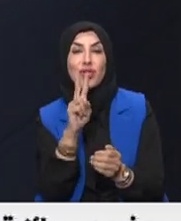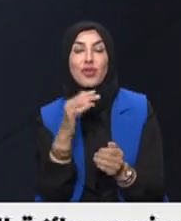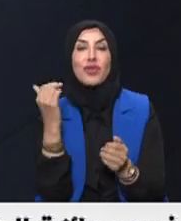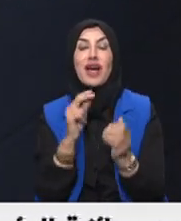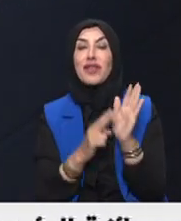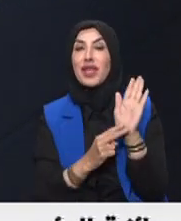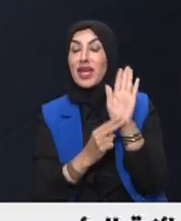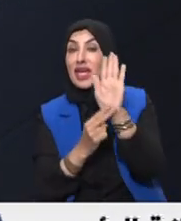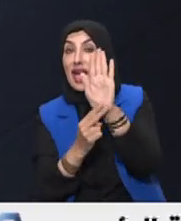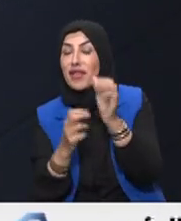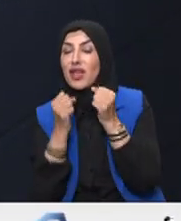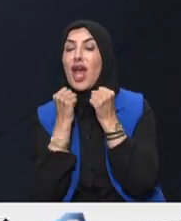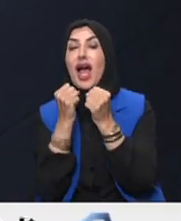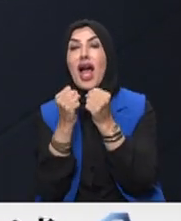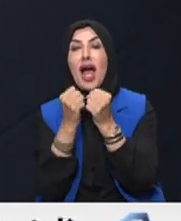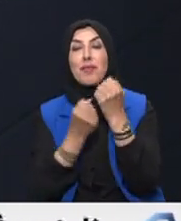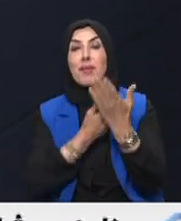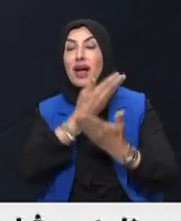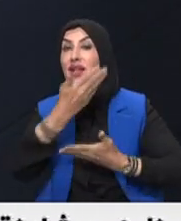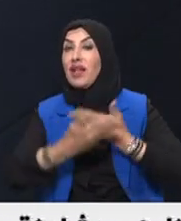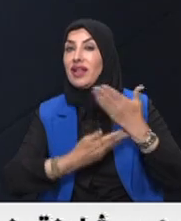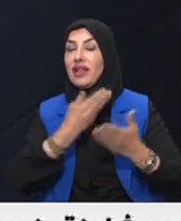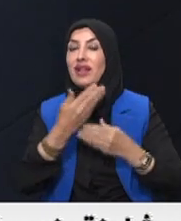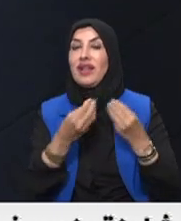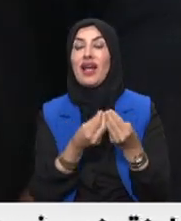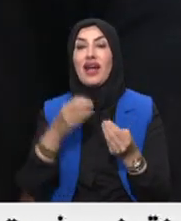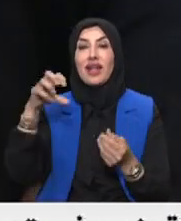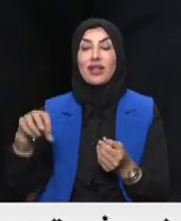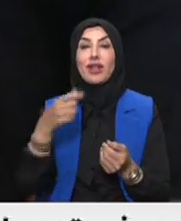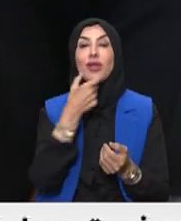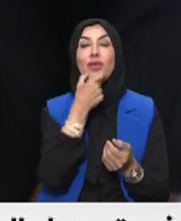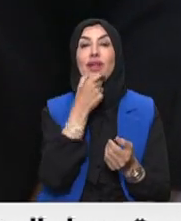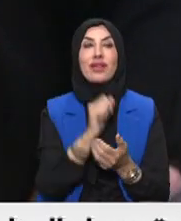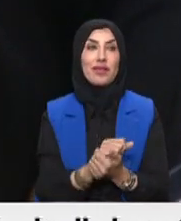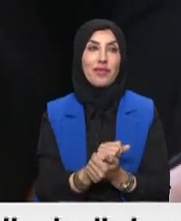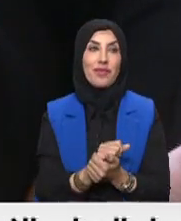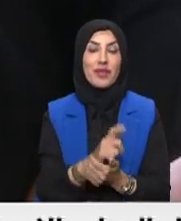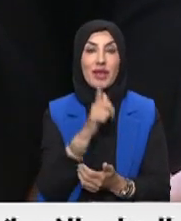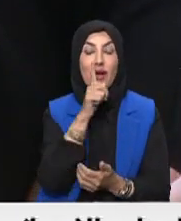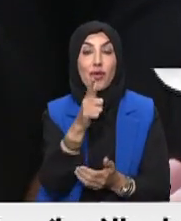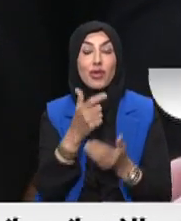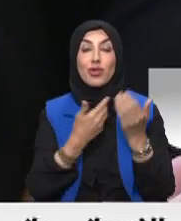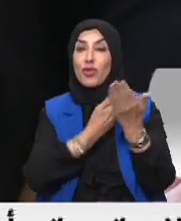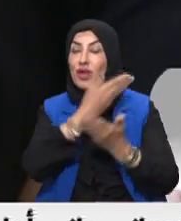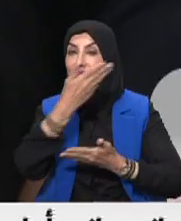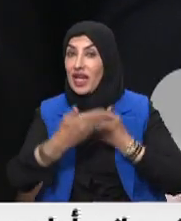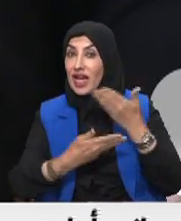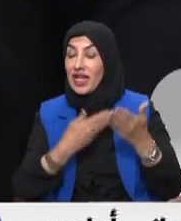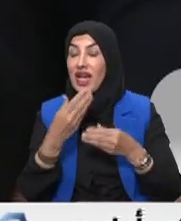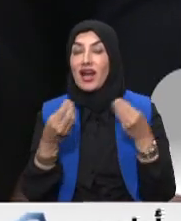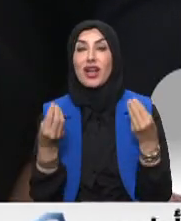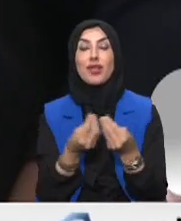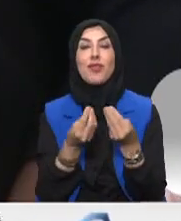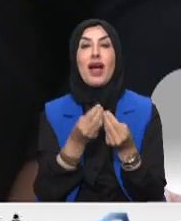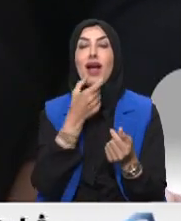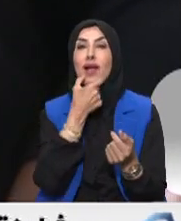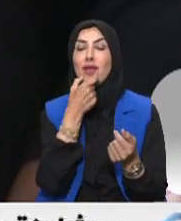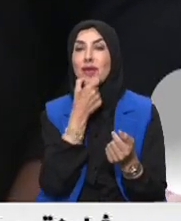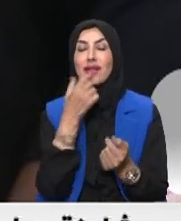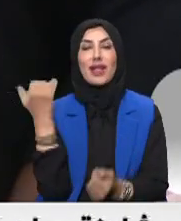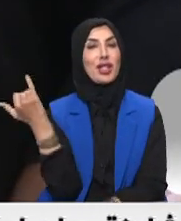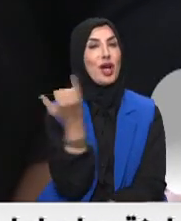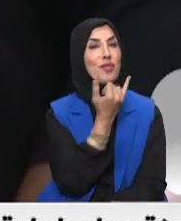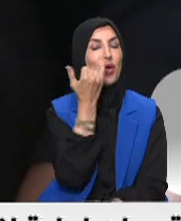في علاقات كويتيه بريطانيه استراتيجيه شكلت العلاقات الكويتيه البريطانيه علاه فارقه في